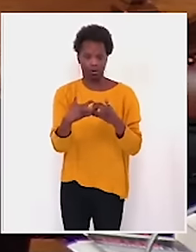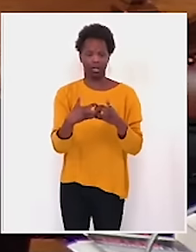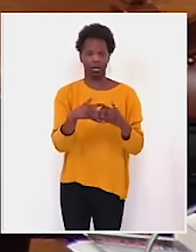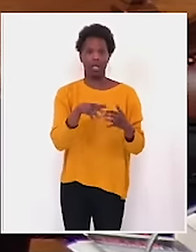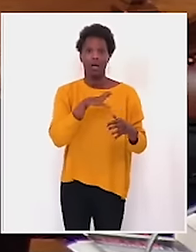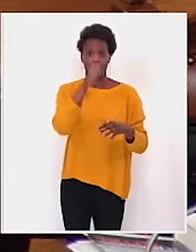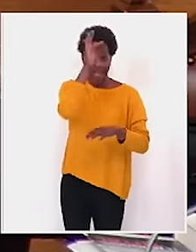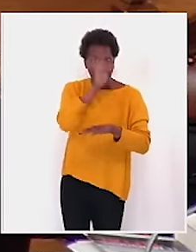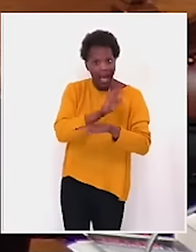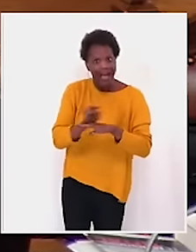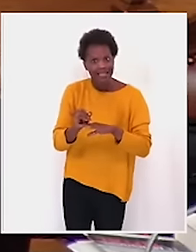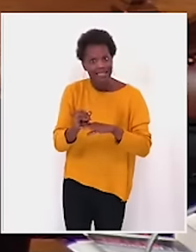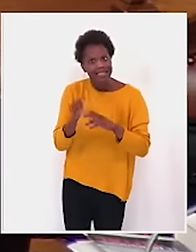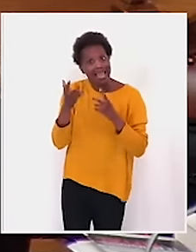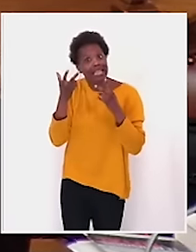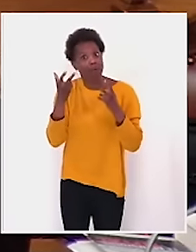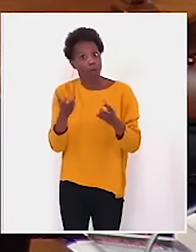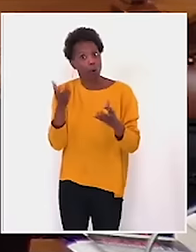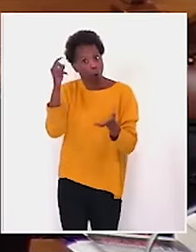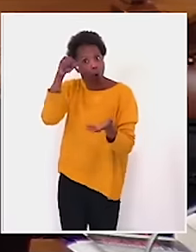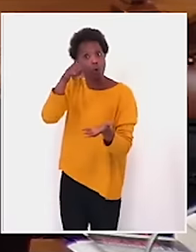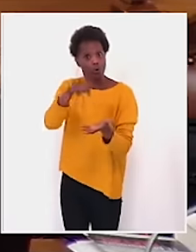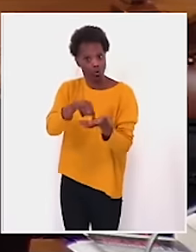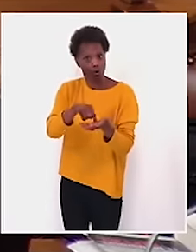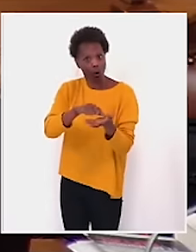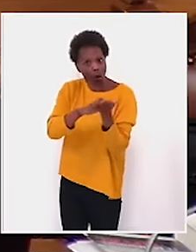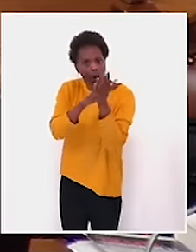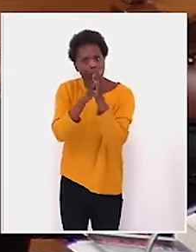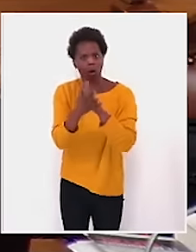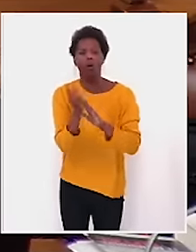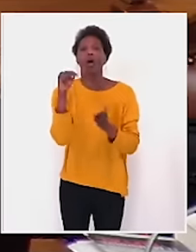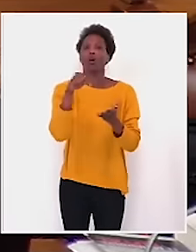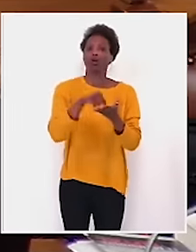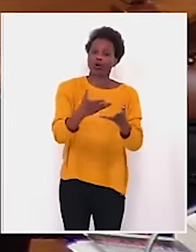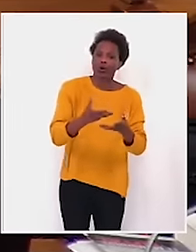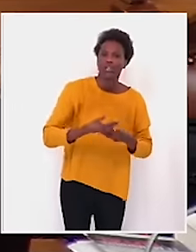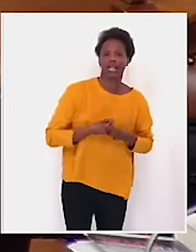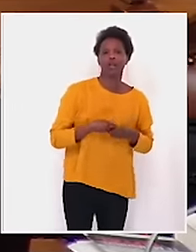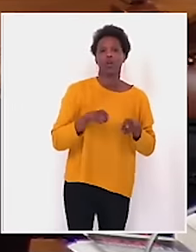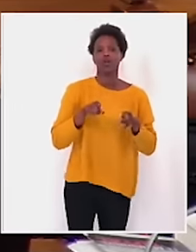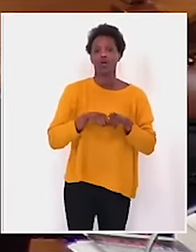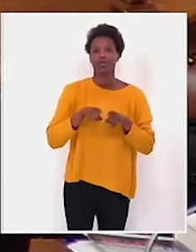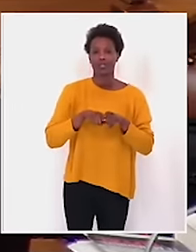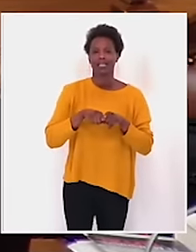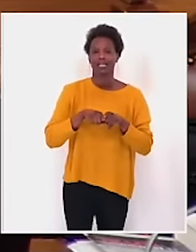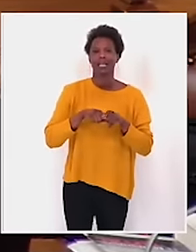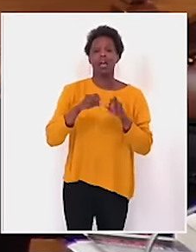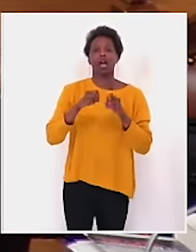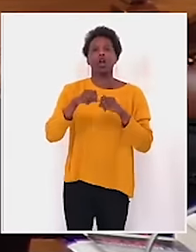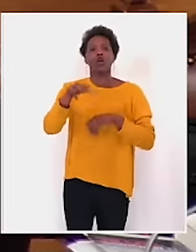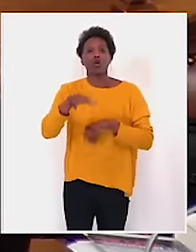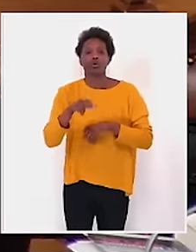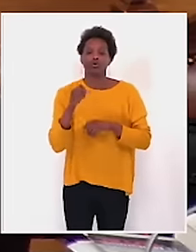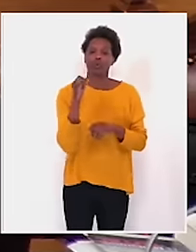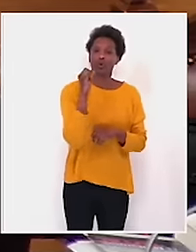ce bâtiment pour en faire un lieu d'accueil à la fois logement d'urgence et logement social, et qui ont fait des plans, enfin c'est impressionnant, il y a des plans, là j'ai qu'un